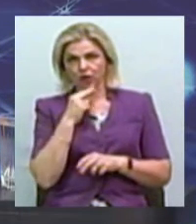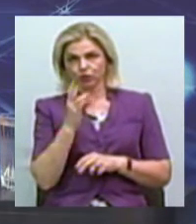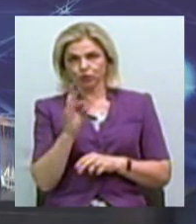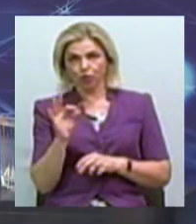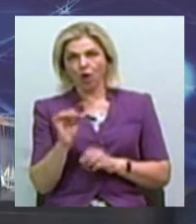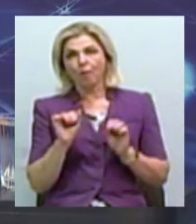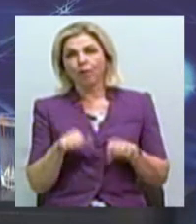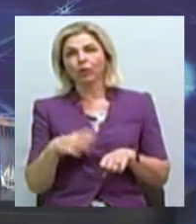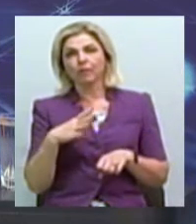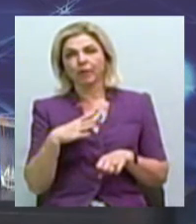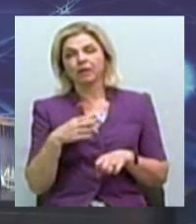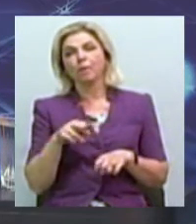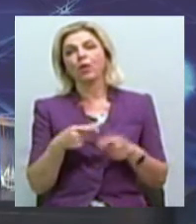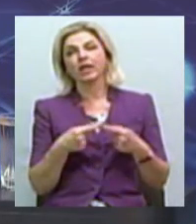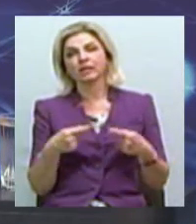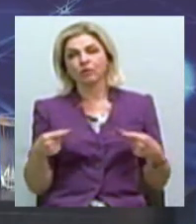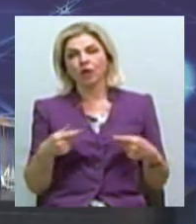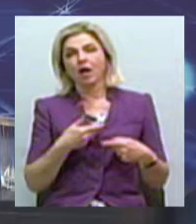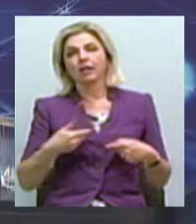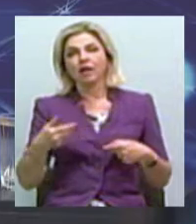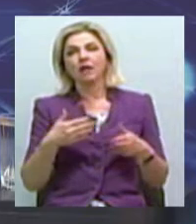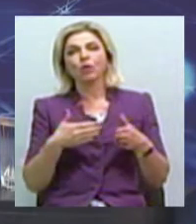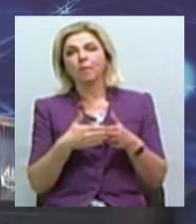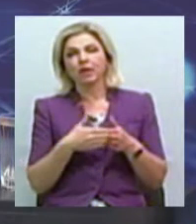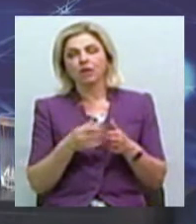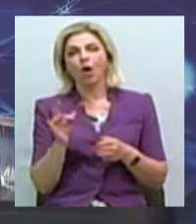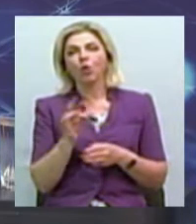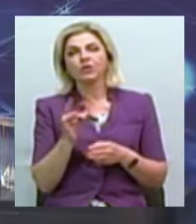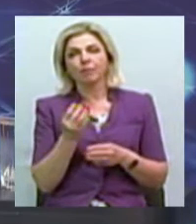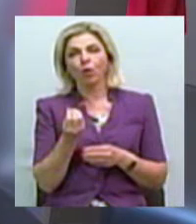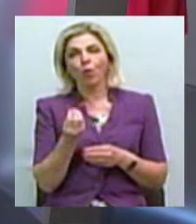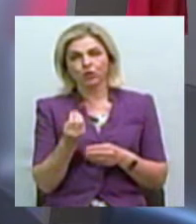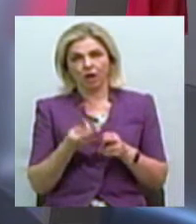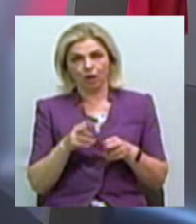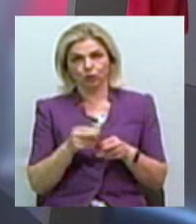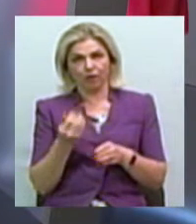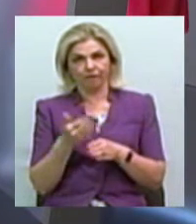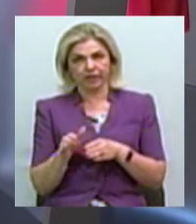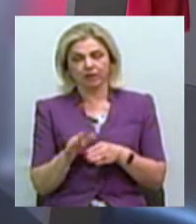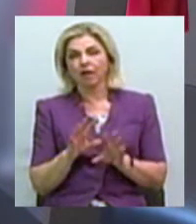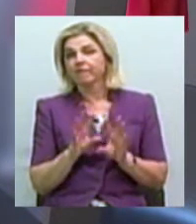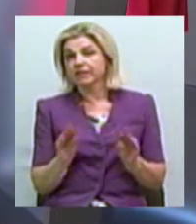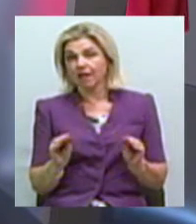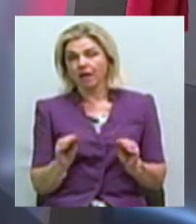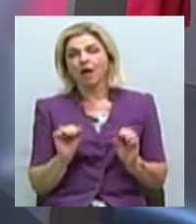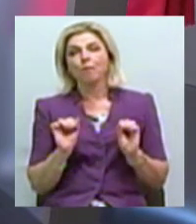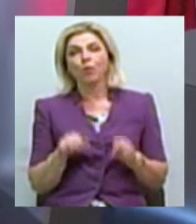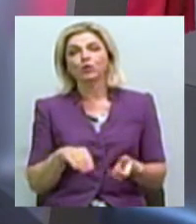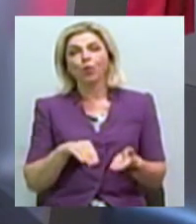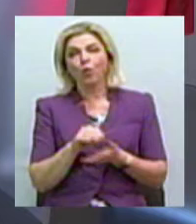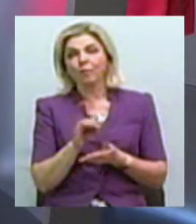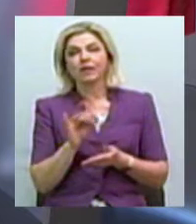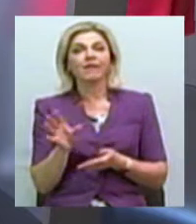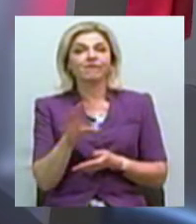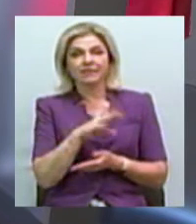бути по-різному. Нас обмежував розмір коштів виділених. Все. Ми могли закупити, можливо, і всі